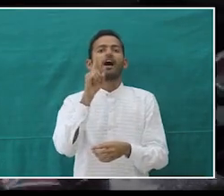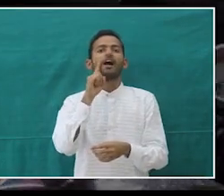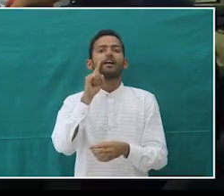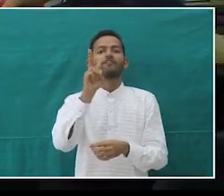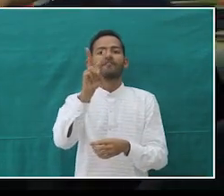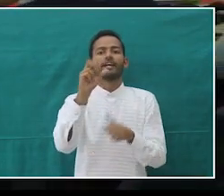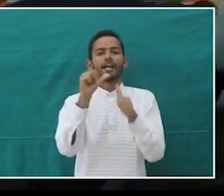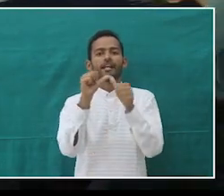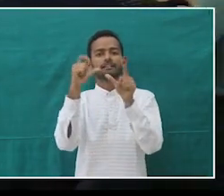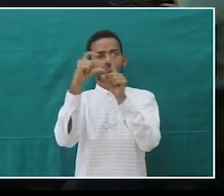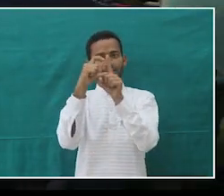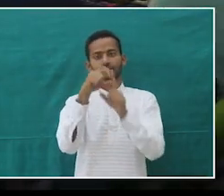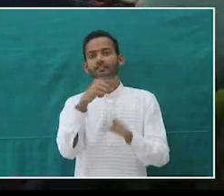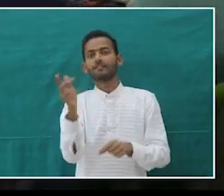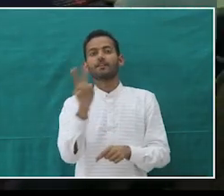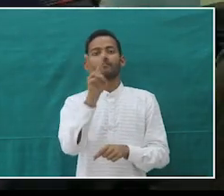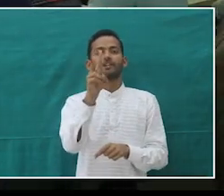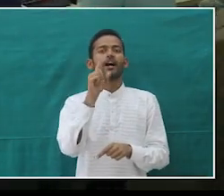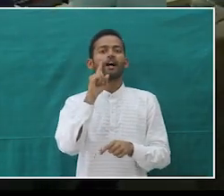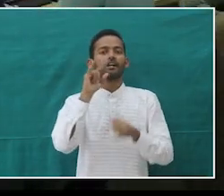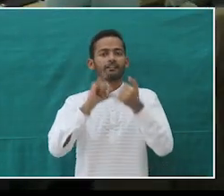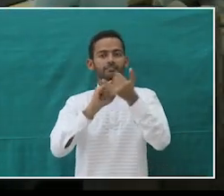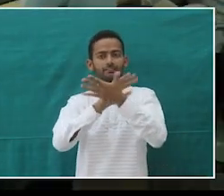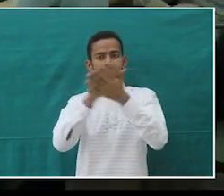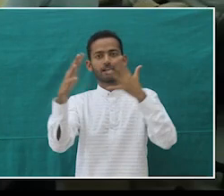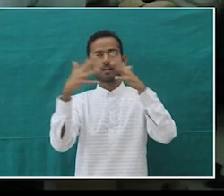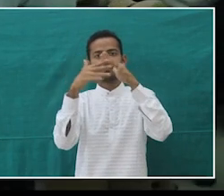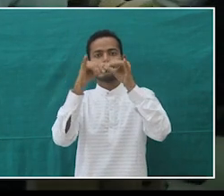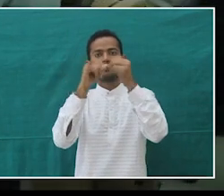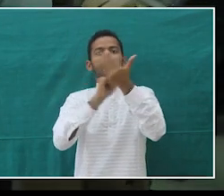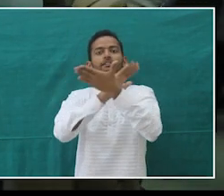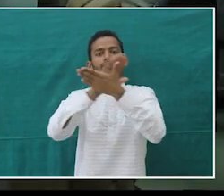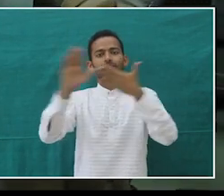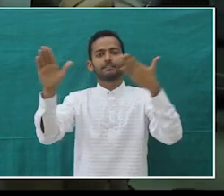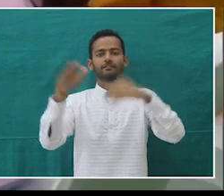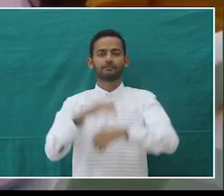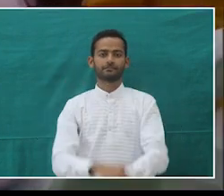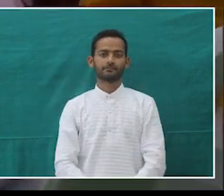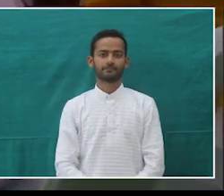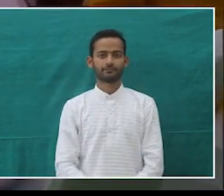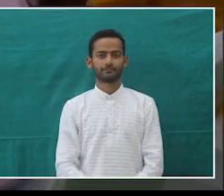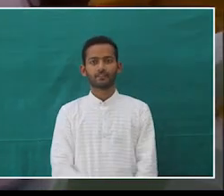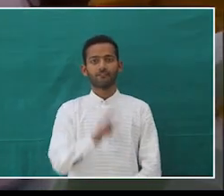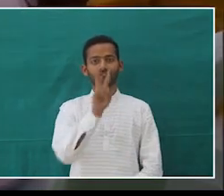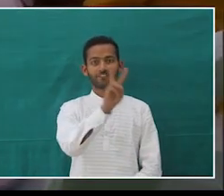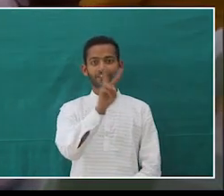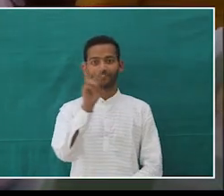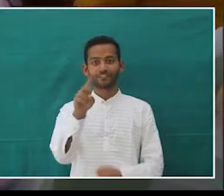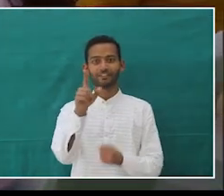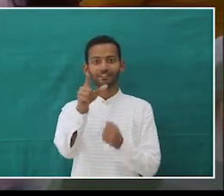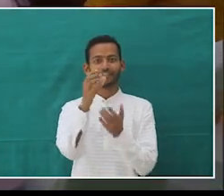फ्री किया गया कॉरपोरेट से जुड़े टैक्स समस्याओं के समाधान के लिए केंद्र सरकार ने